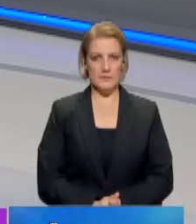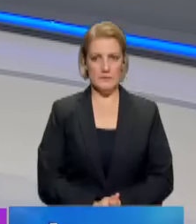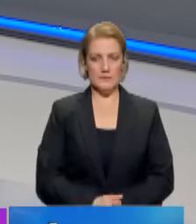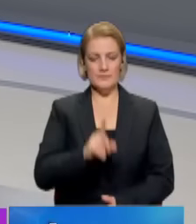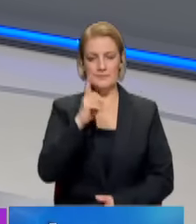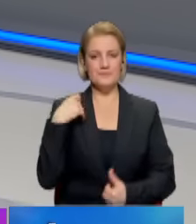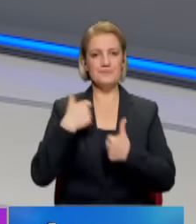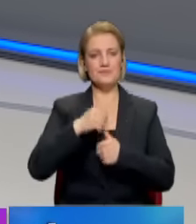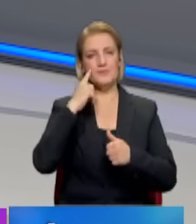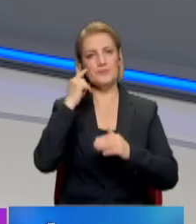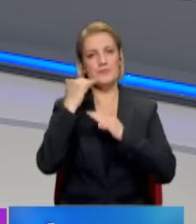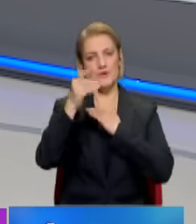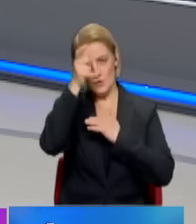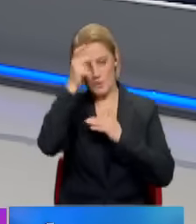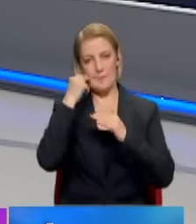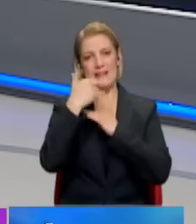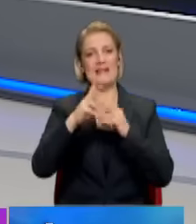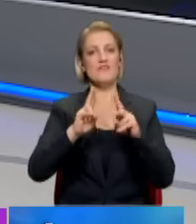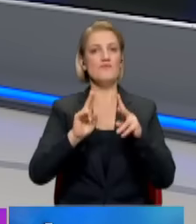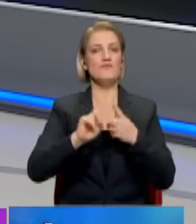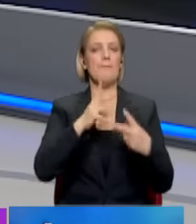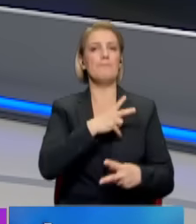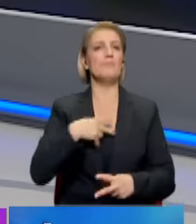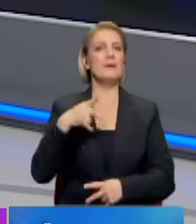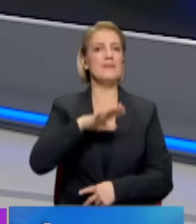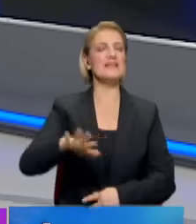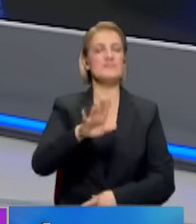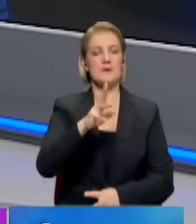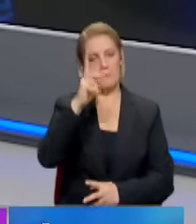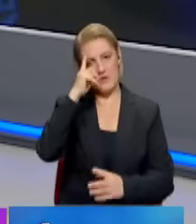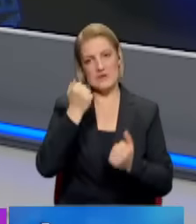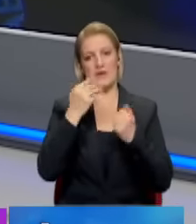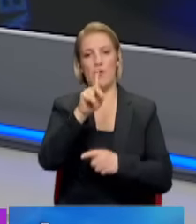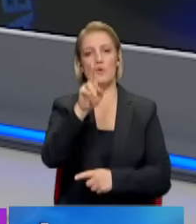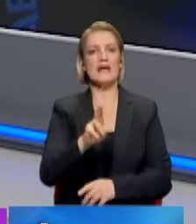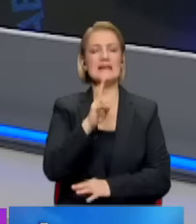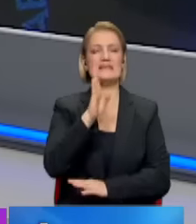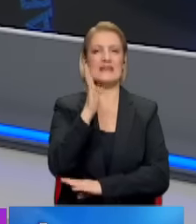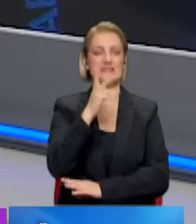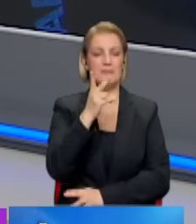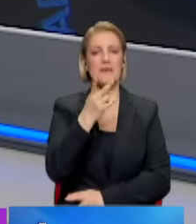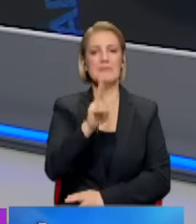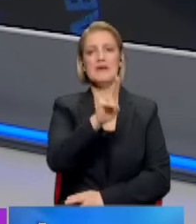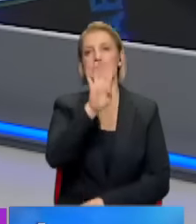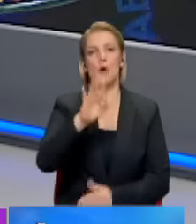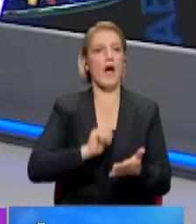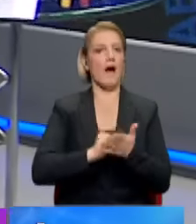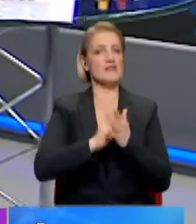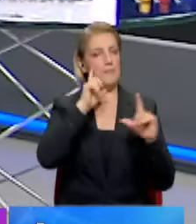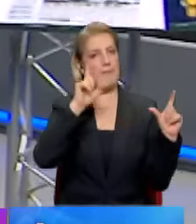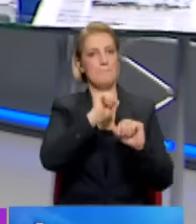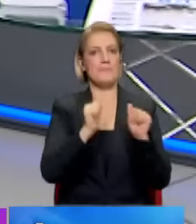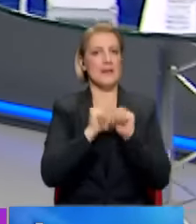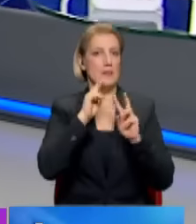Bir kez daha tüm milletimizin ve emniyetimizin başı sağ olsun diyelim. Şimdi 18 Kasım 2024 günün gazete manşetlerine birlikte